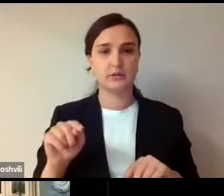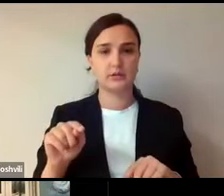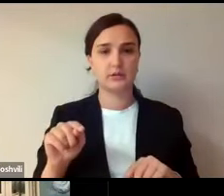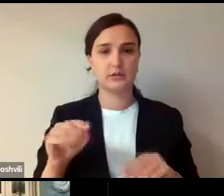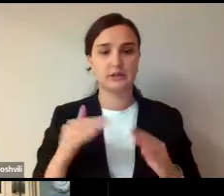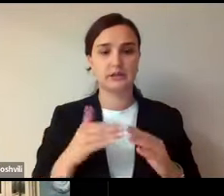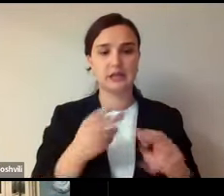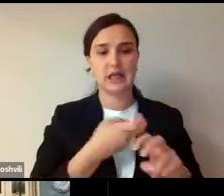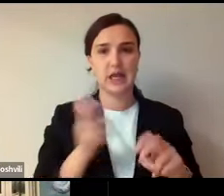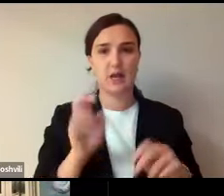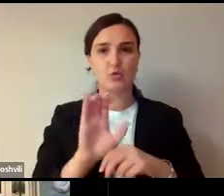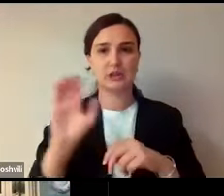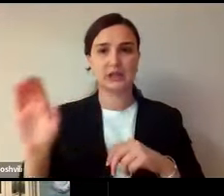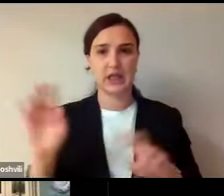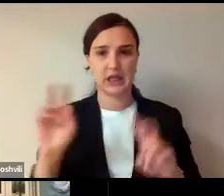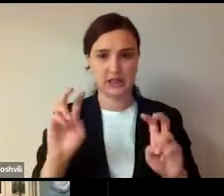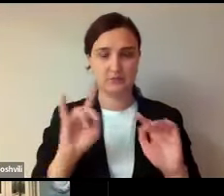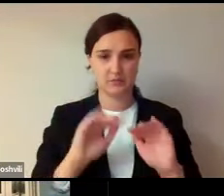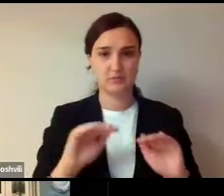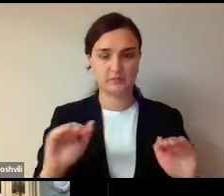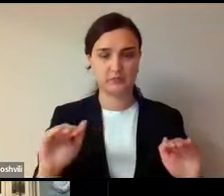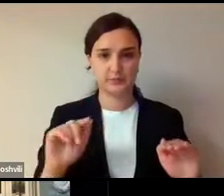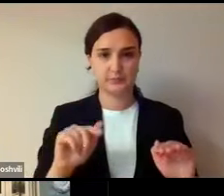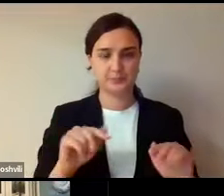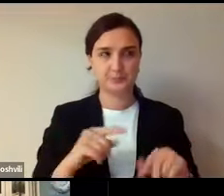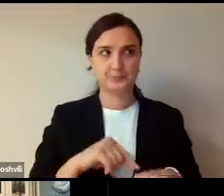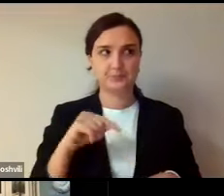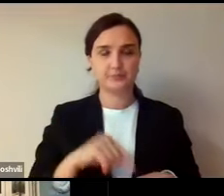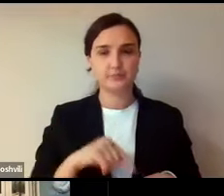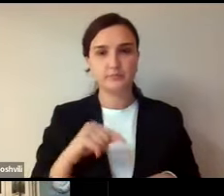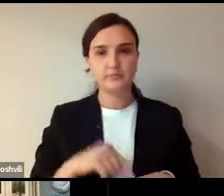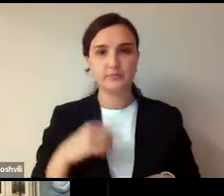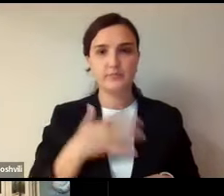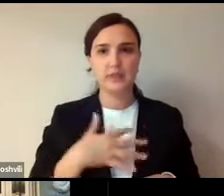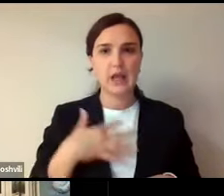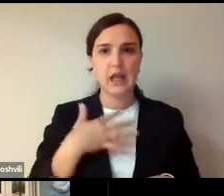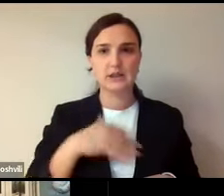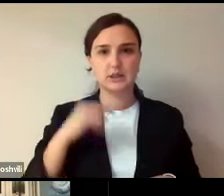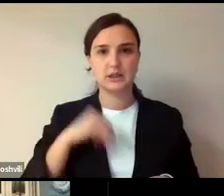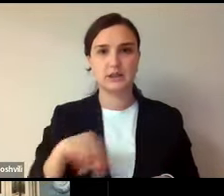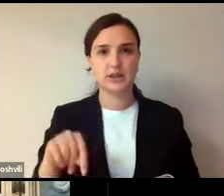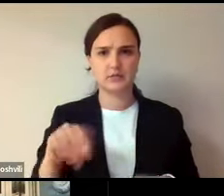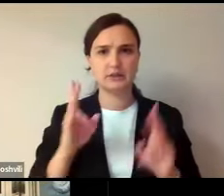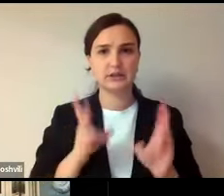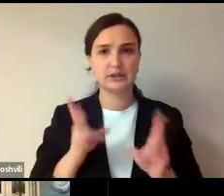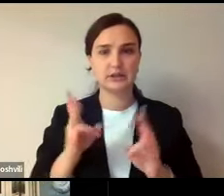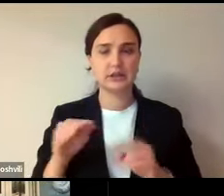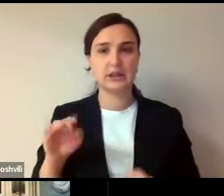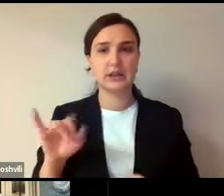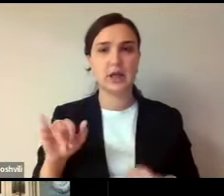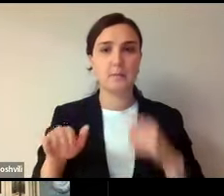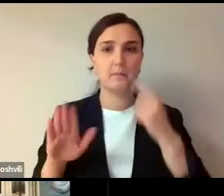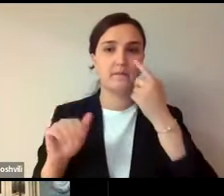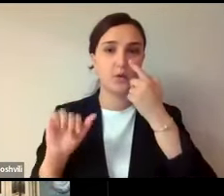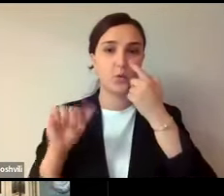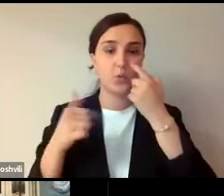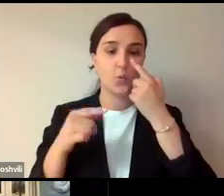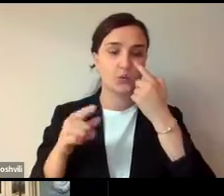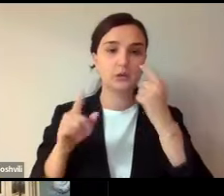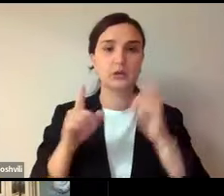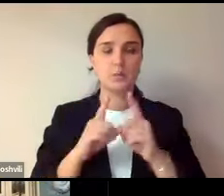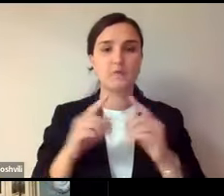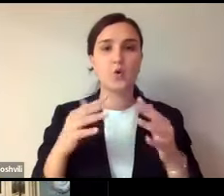გამოსახლებას ექვემდებარებიან, განიციან ისეთ ტრავმებს, როგორსაც განიციან